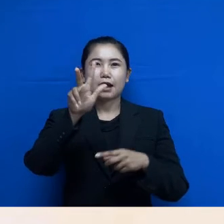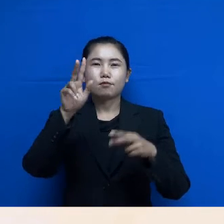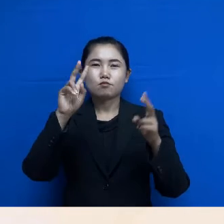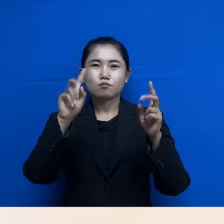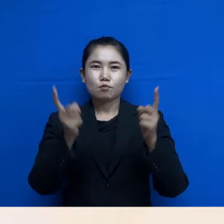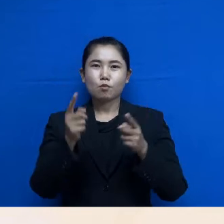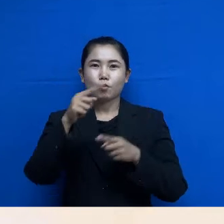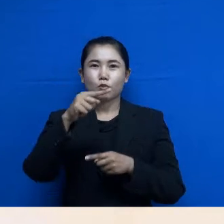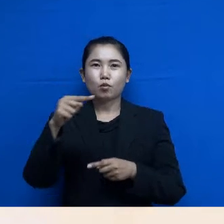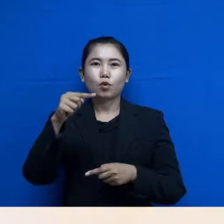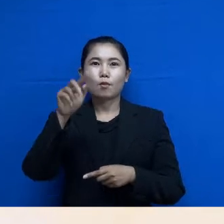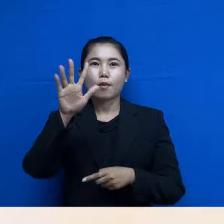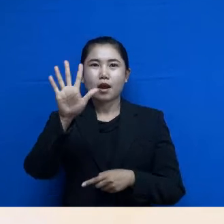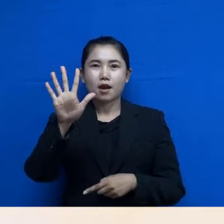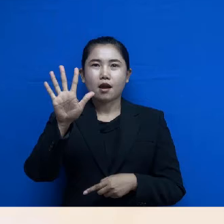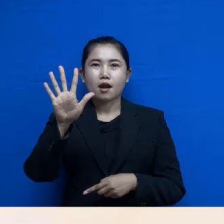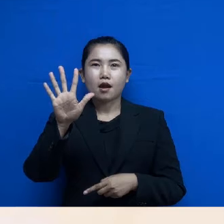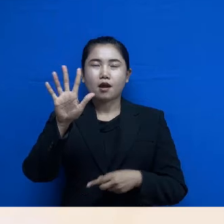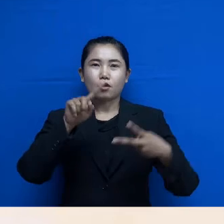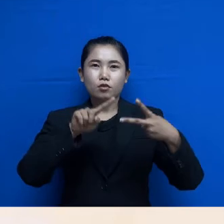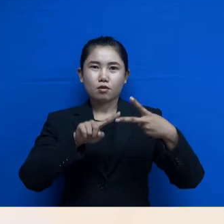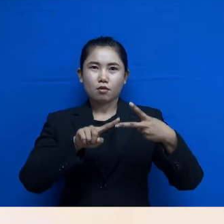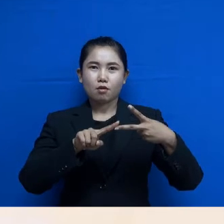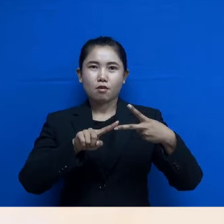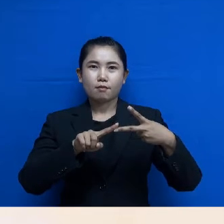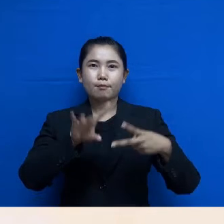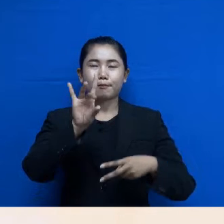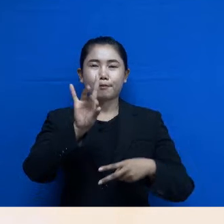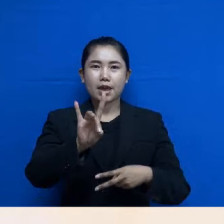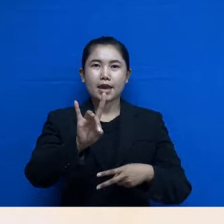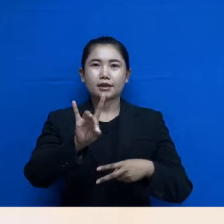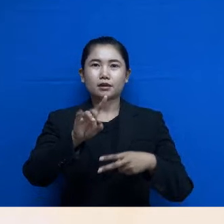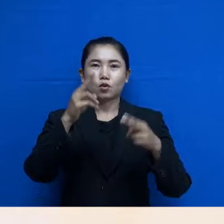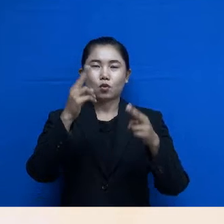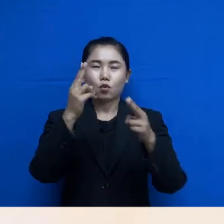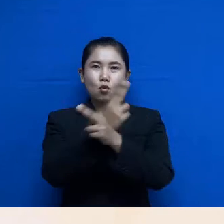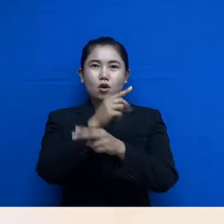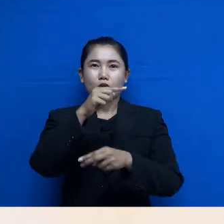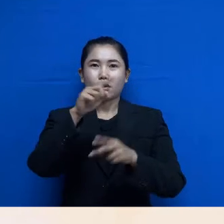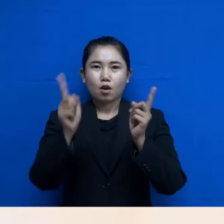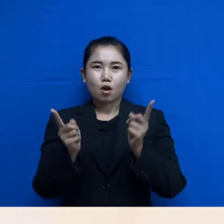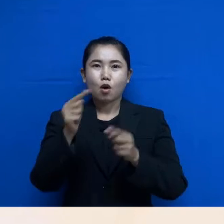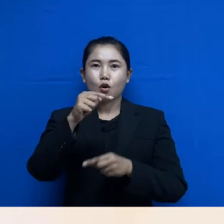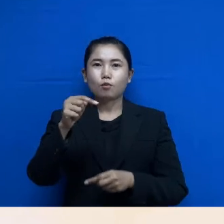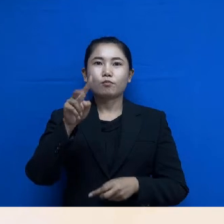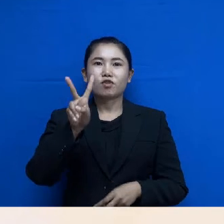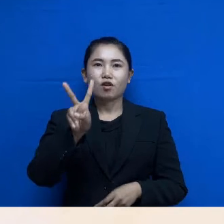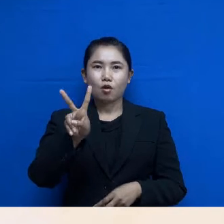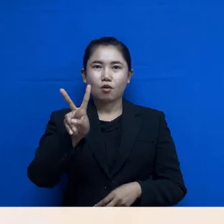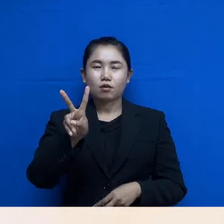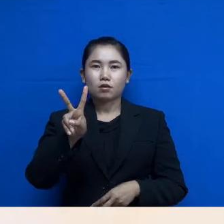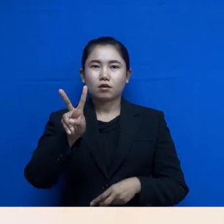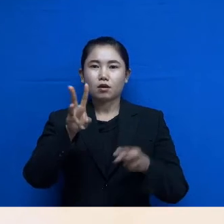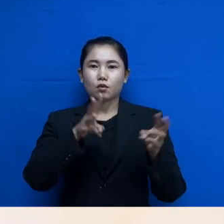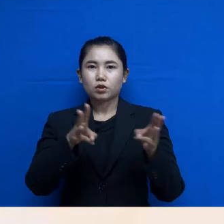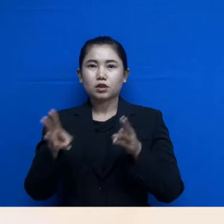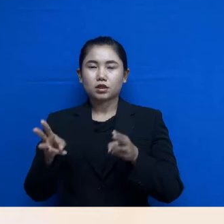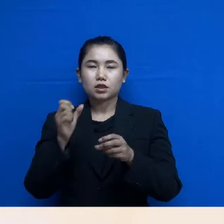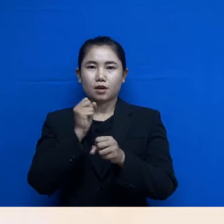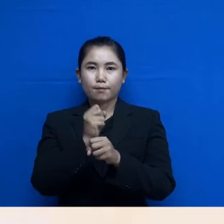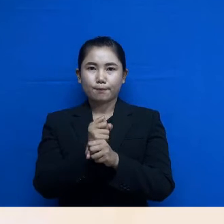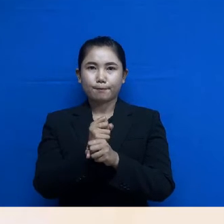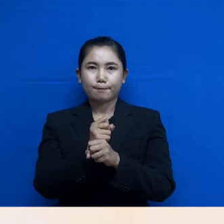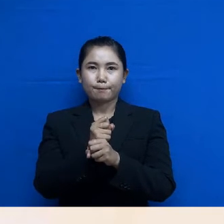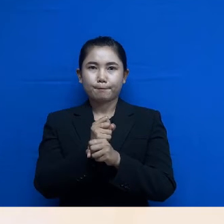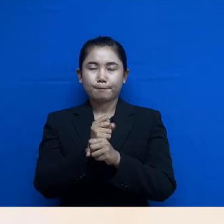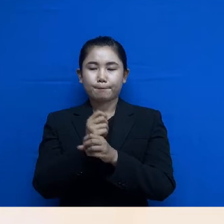สามคูณลบแห้งข้อ 2 8 * -2วิธีทำ